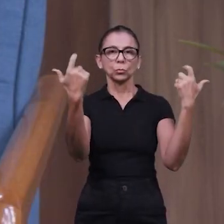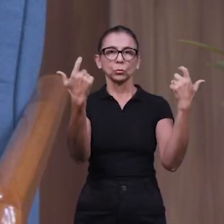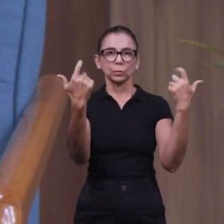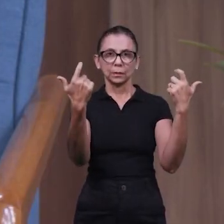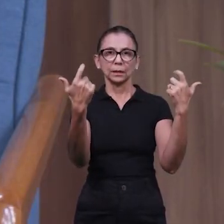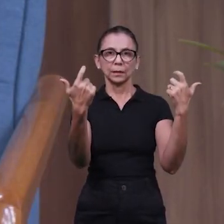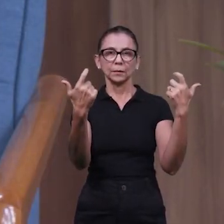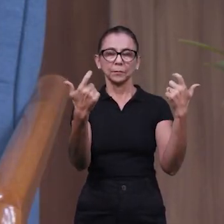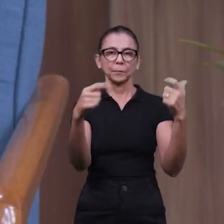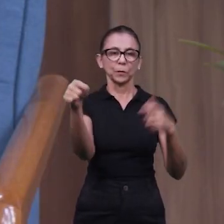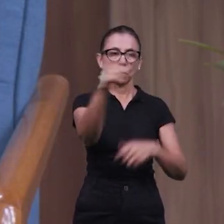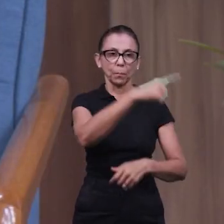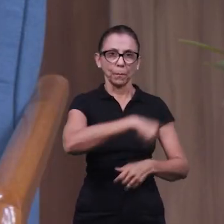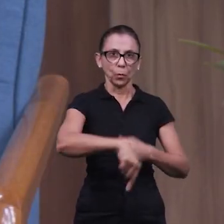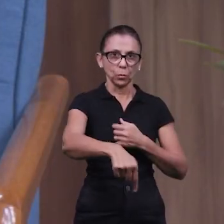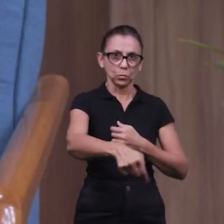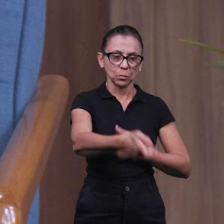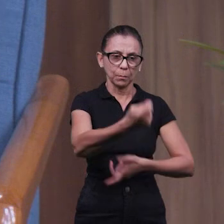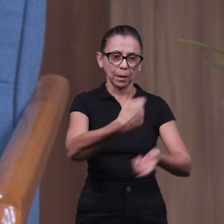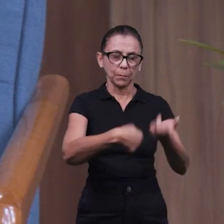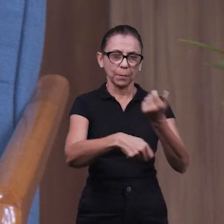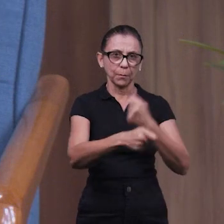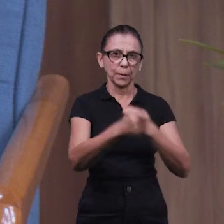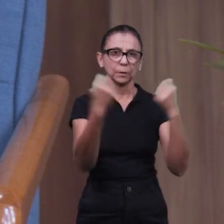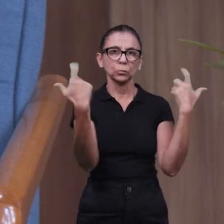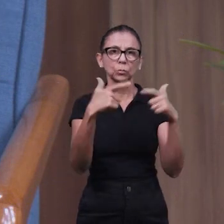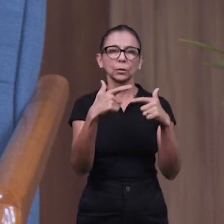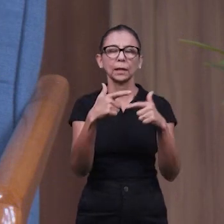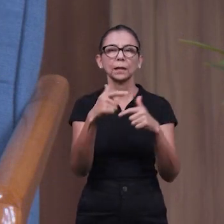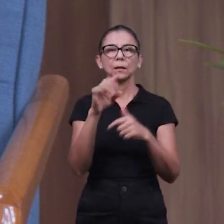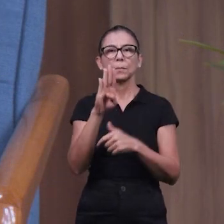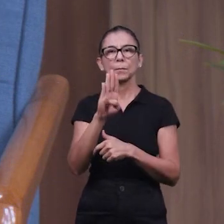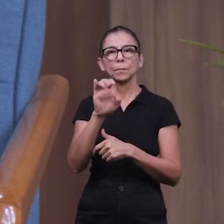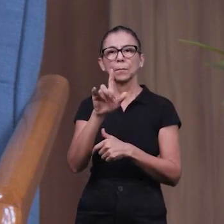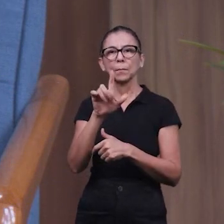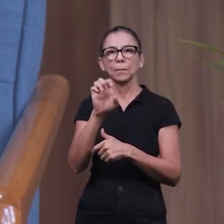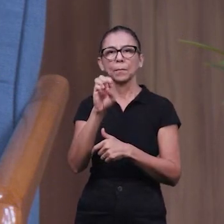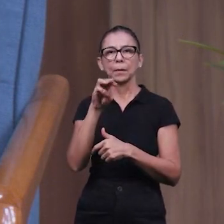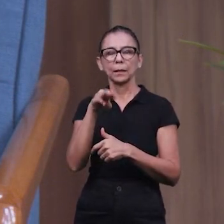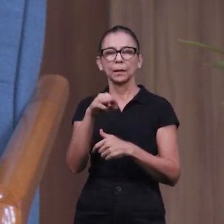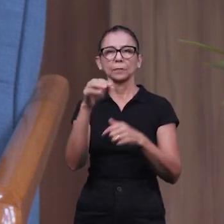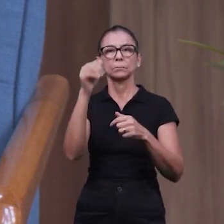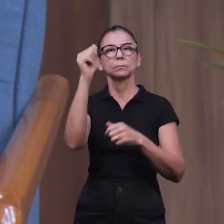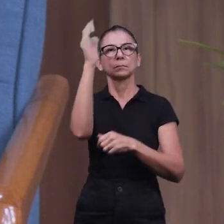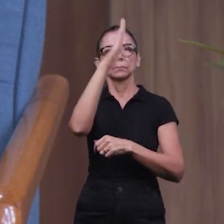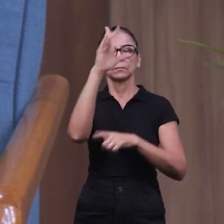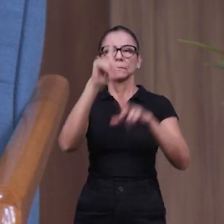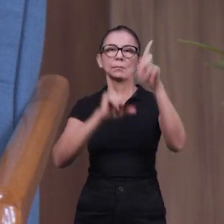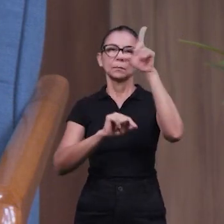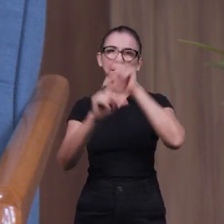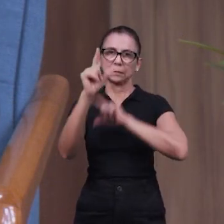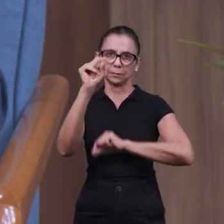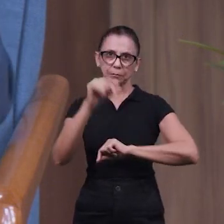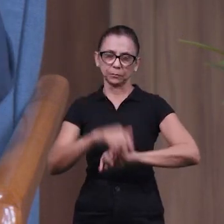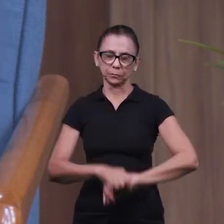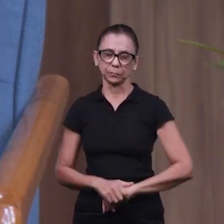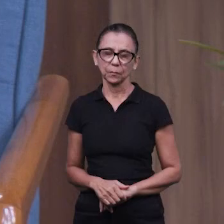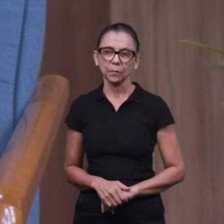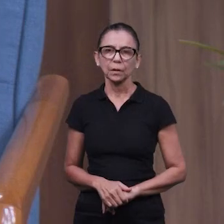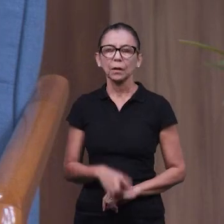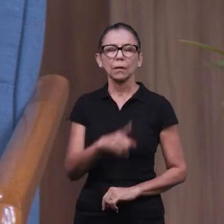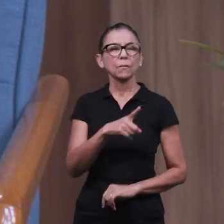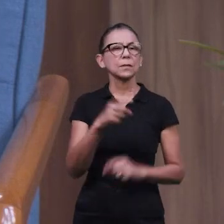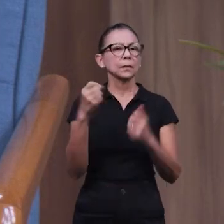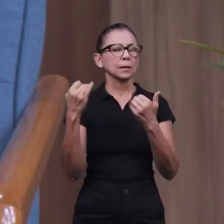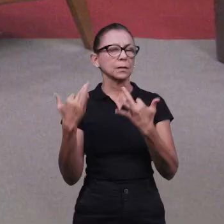historique, mais aussi, et peut-être principalement sur l'aspect prophétique. Vous voulez parler un peu